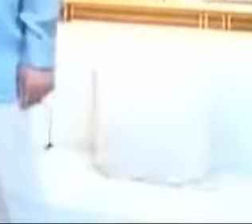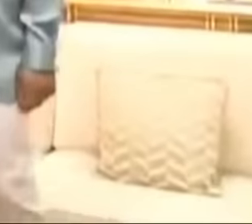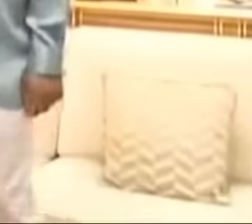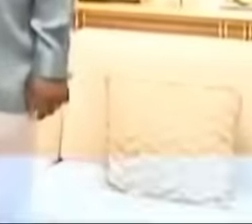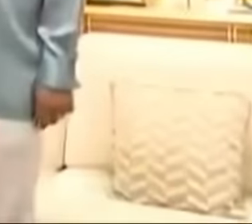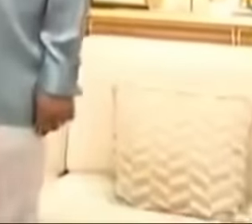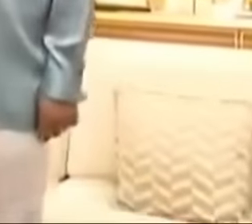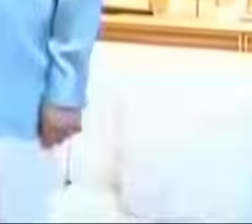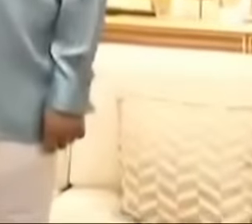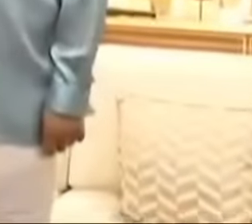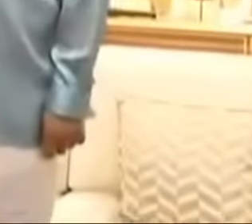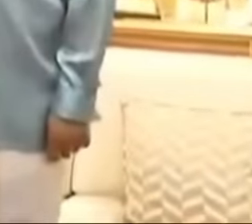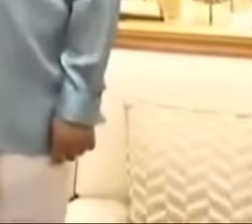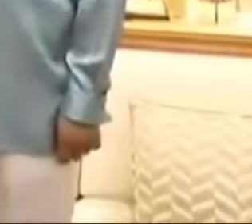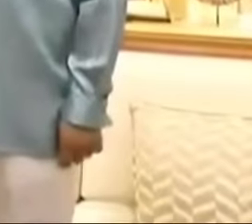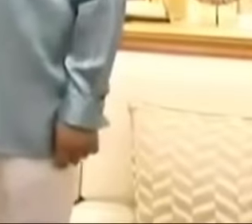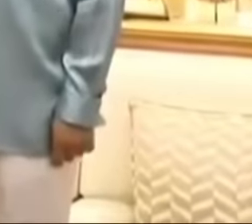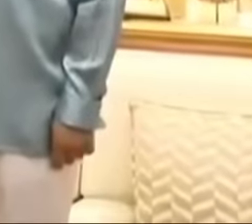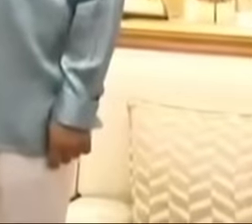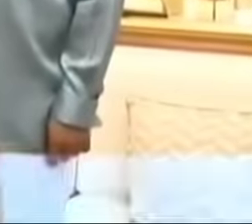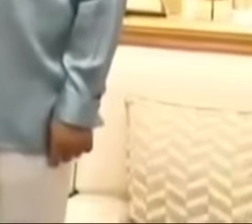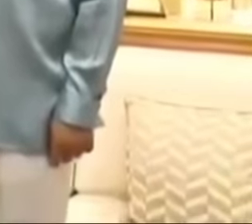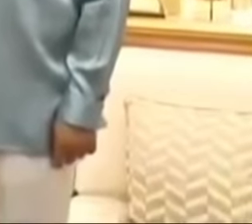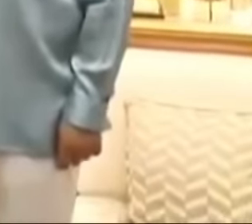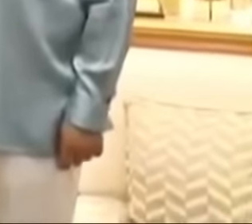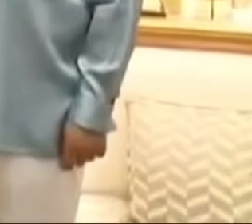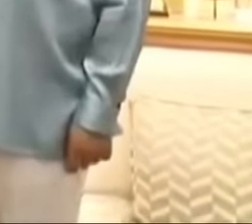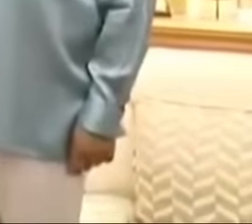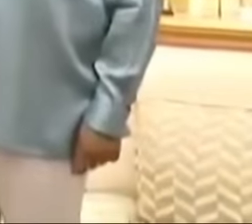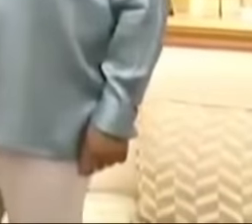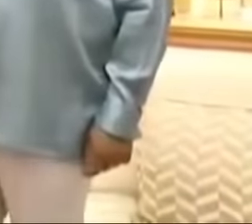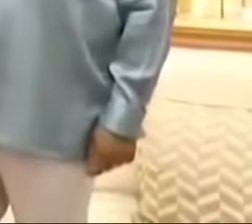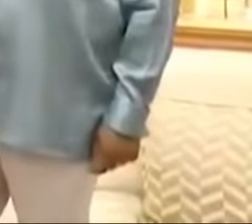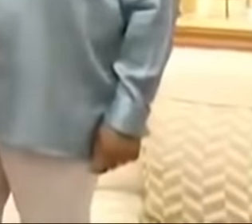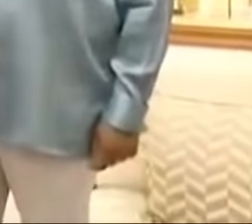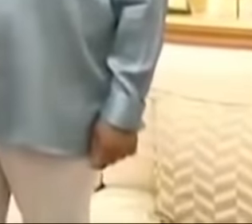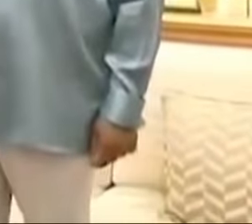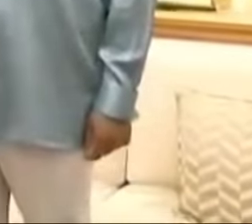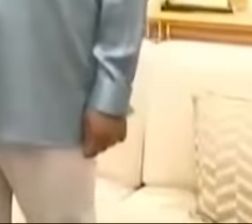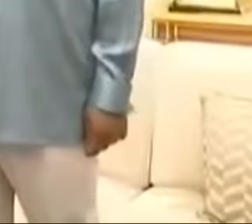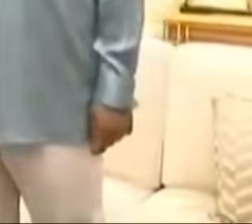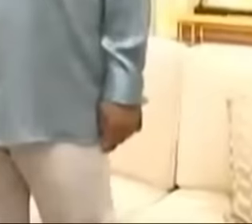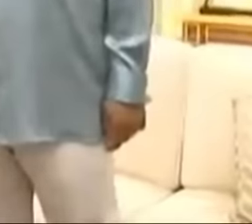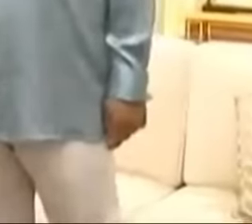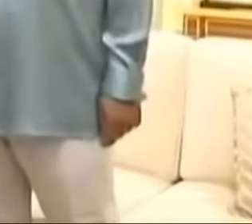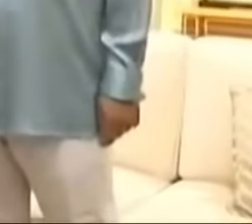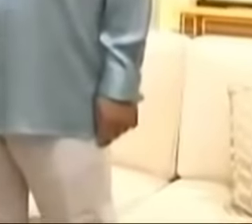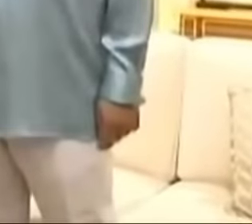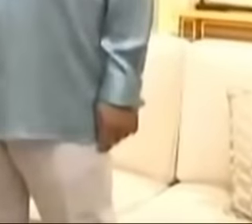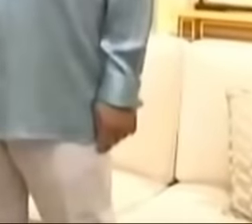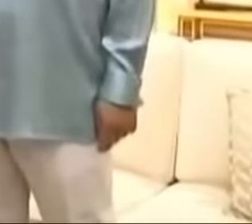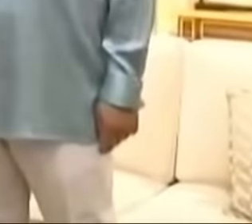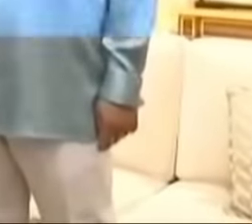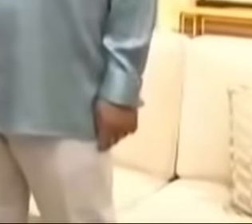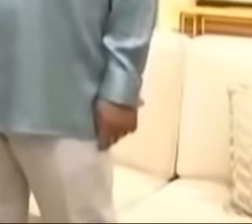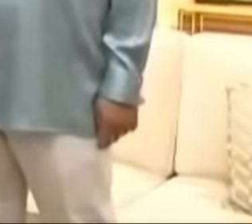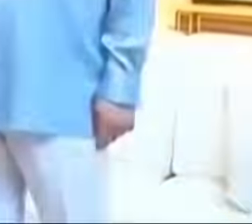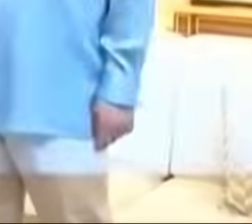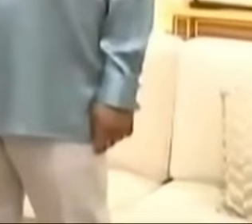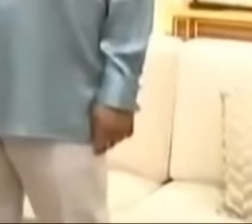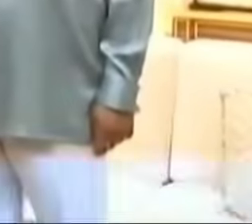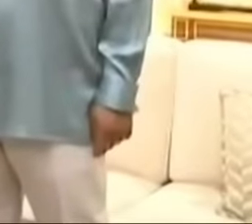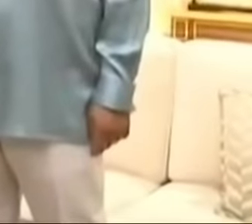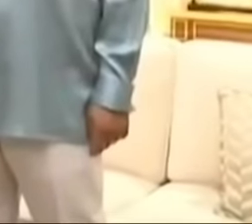samedi 1er juin d'un message du président Denis Sassou Nguesso adressé à son homologue de la RDC,